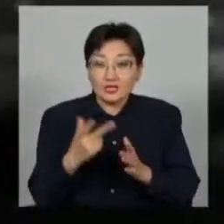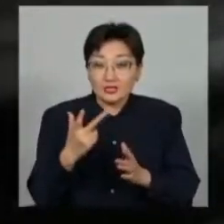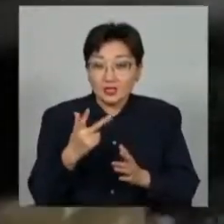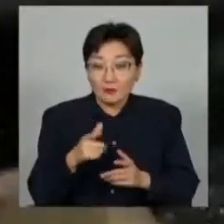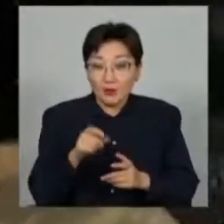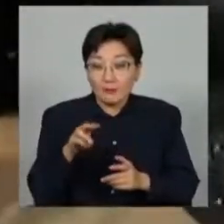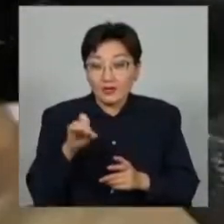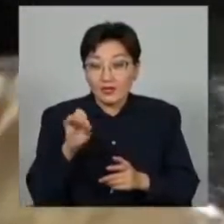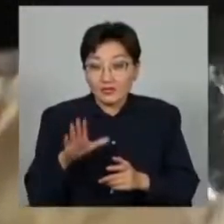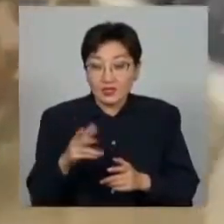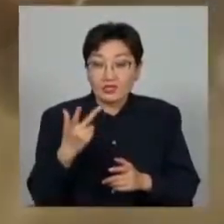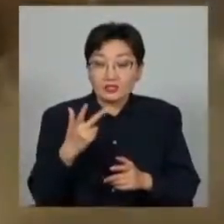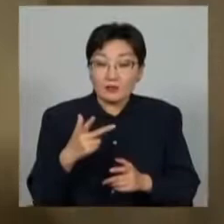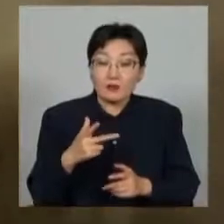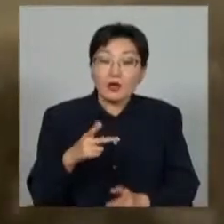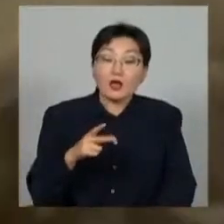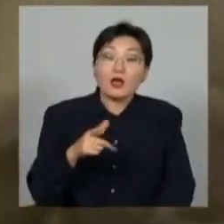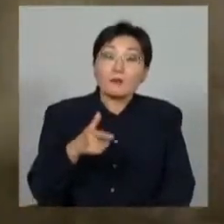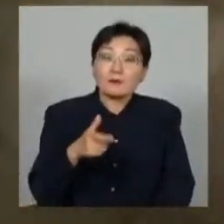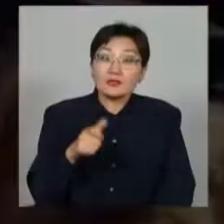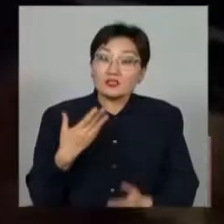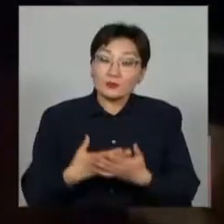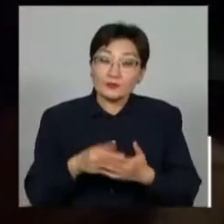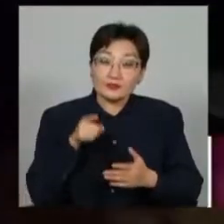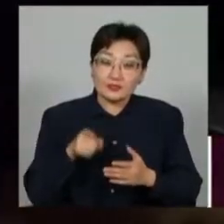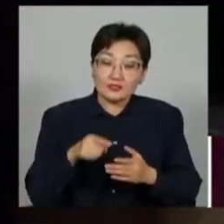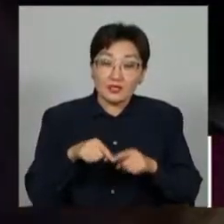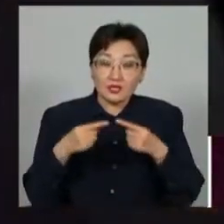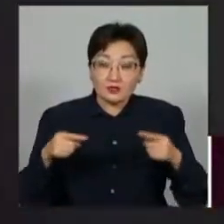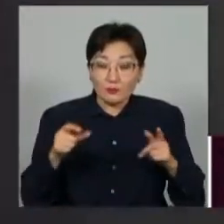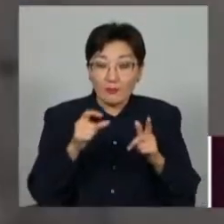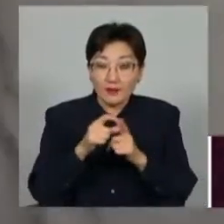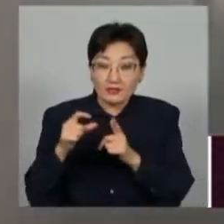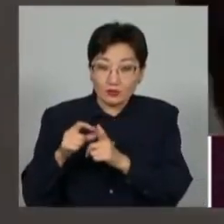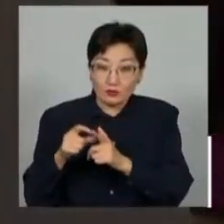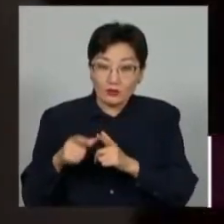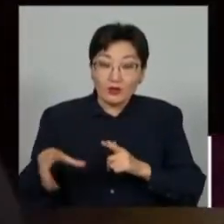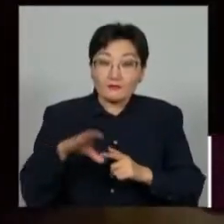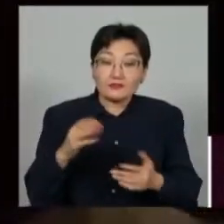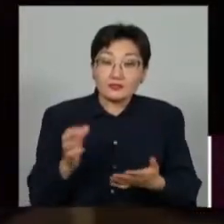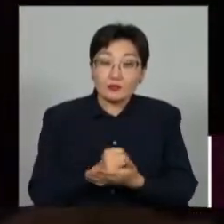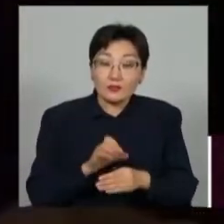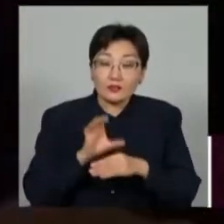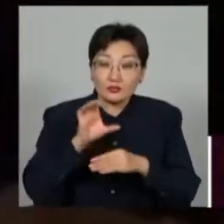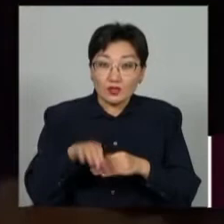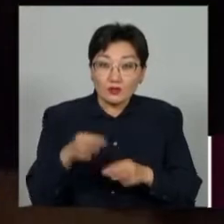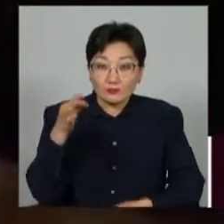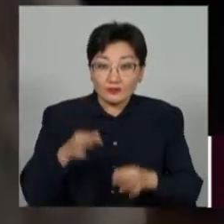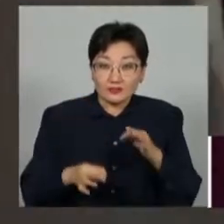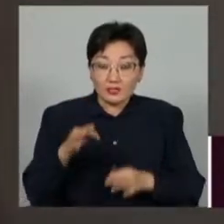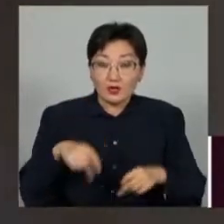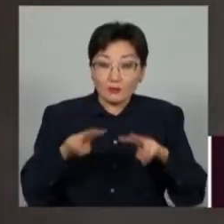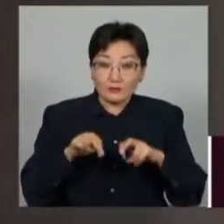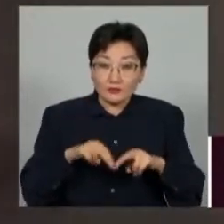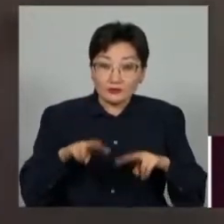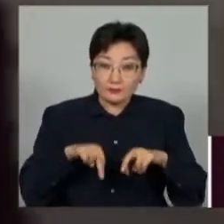пистолета Макарова, 3 травматических пистолета и около 1000 разнокалиберных патронов. Все находки направлены на